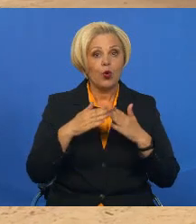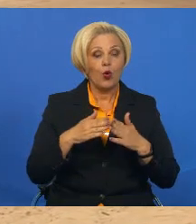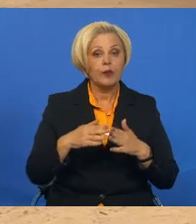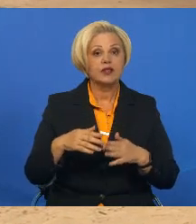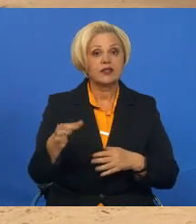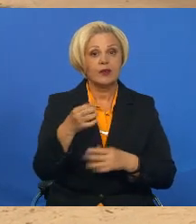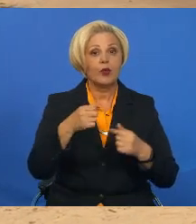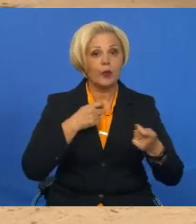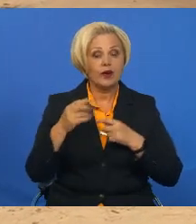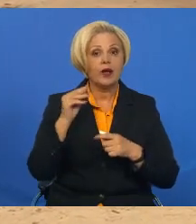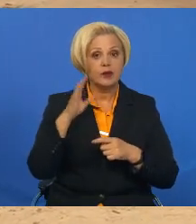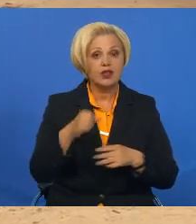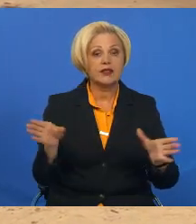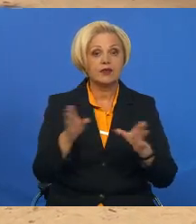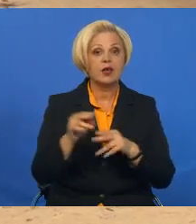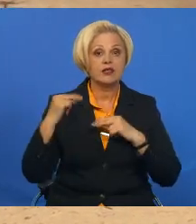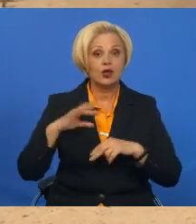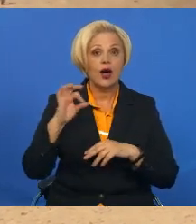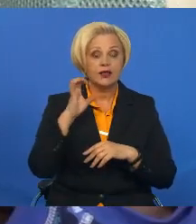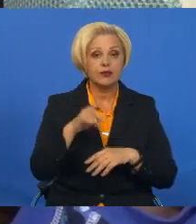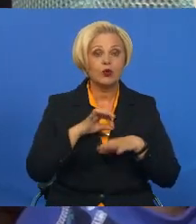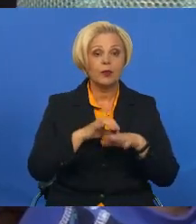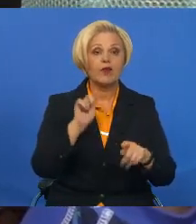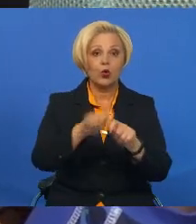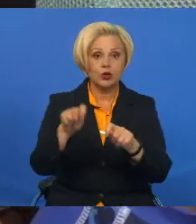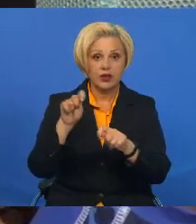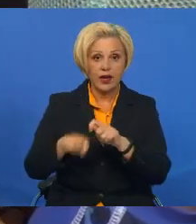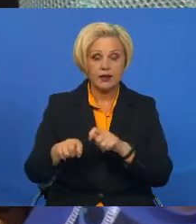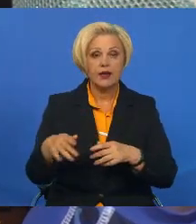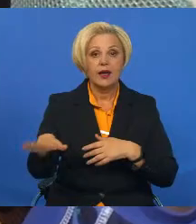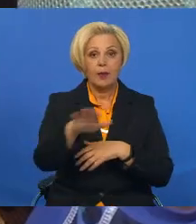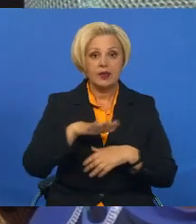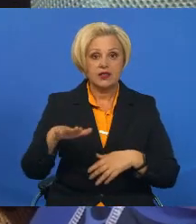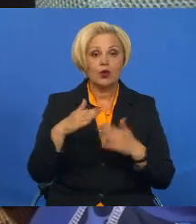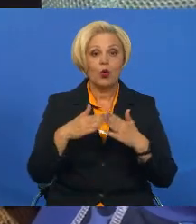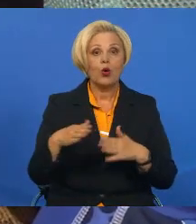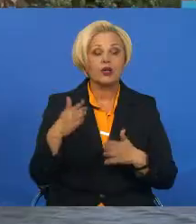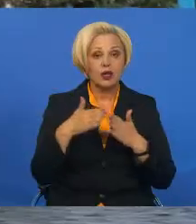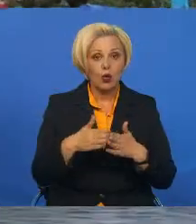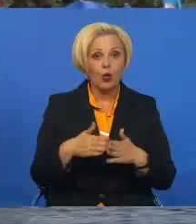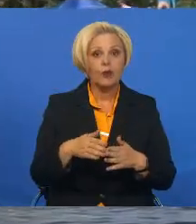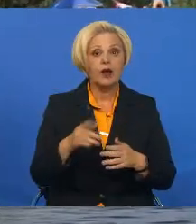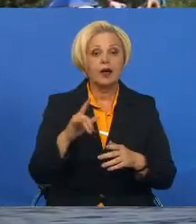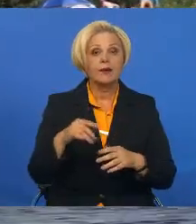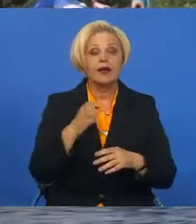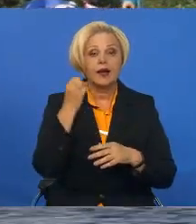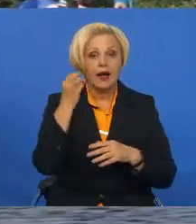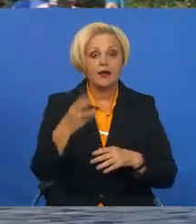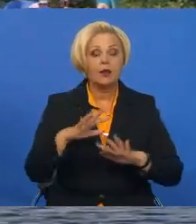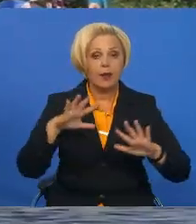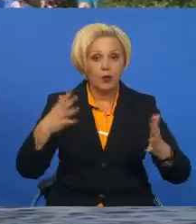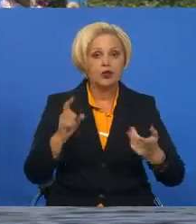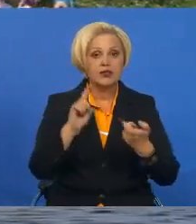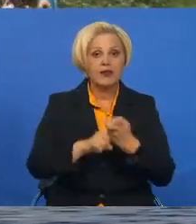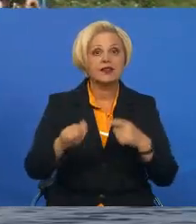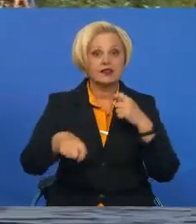МНС сумісно з представниками освод проводять рейди по водойомах на території міста Гомеля. Переважна кількість нещасних випадків зв'язана